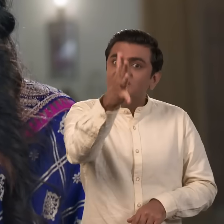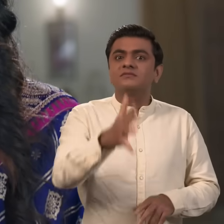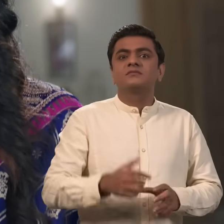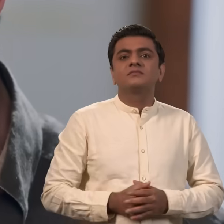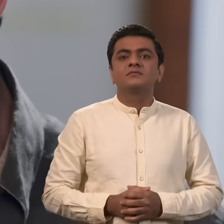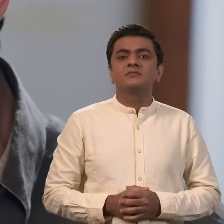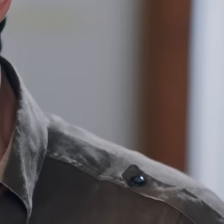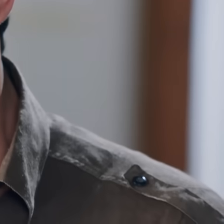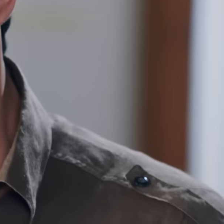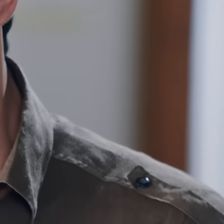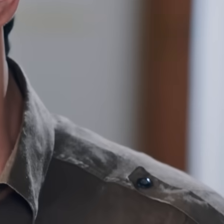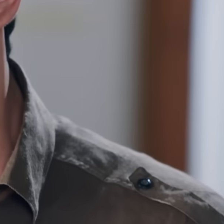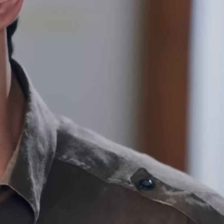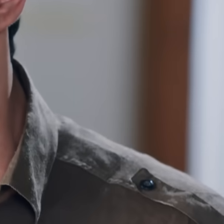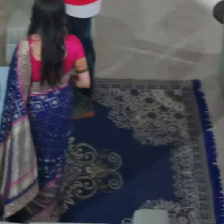आ पाता।